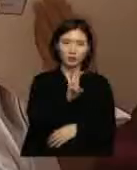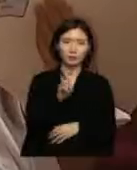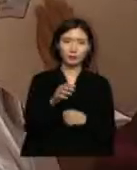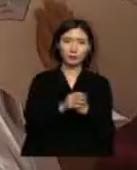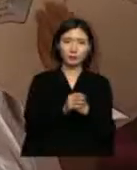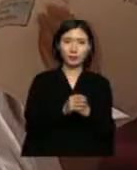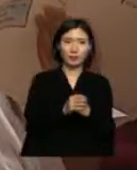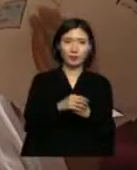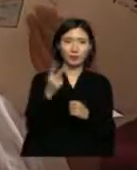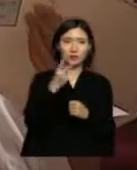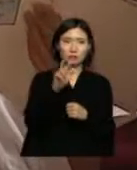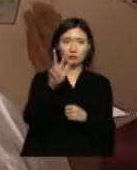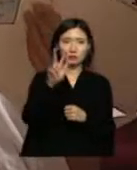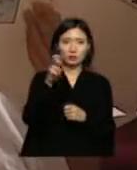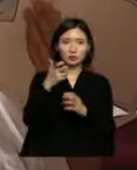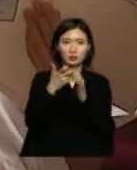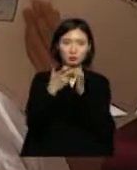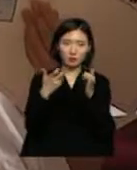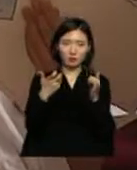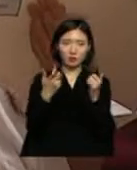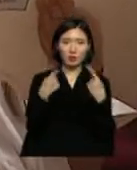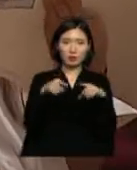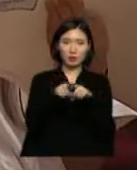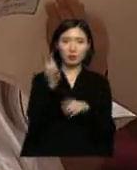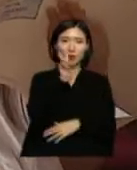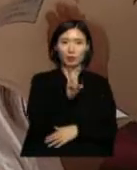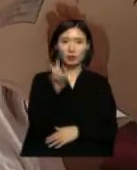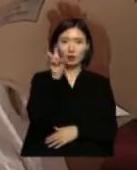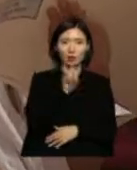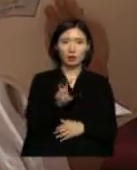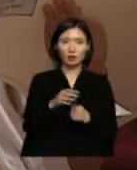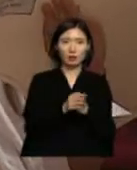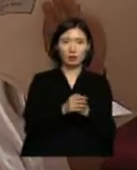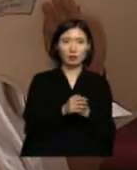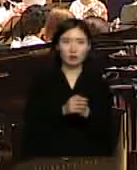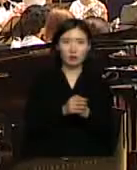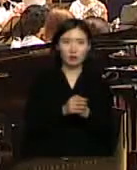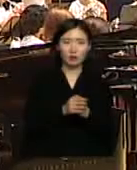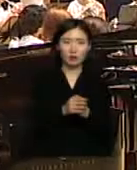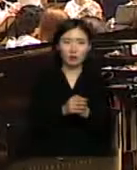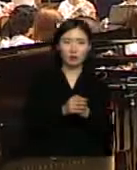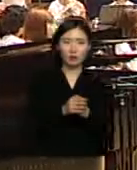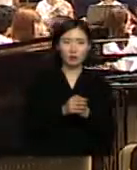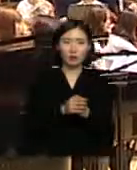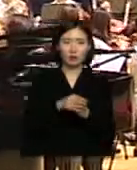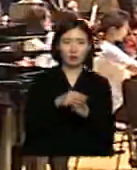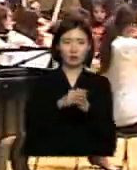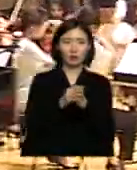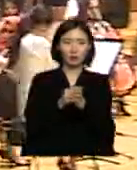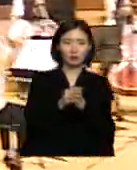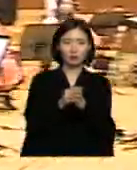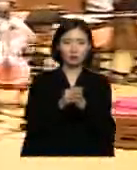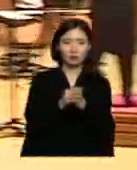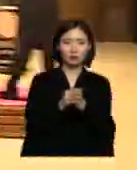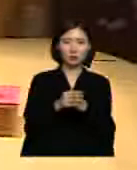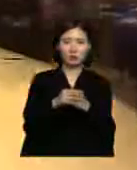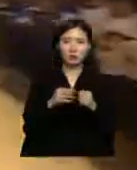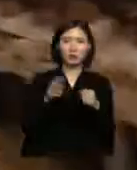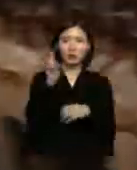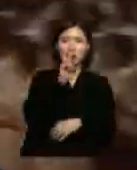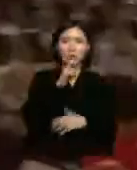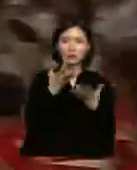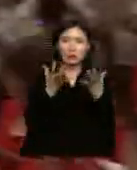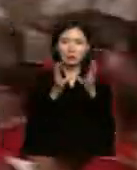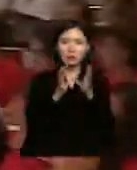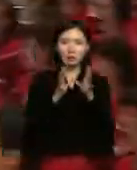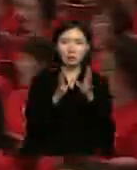통일대 합창은 2,070여 명의 인원이 함께했습니다. 6.25를 기념하며 1,625명의 인원을 목표로 합창 단원을